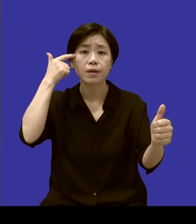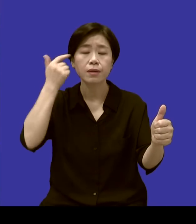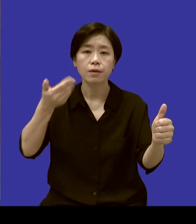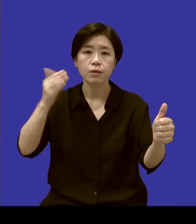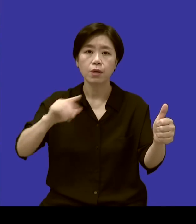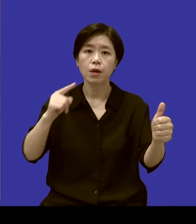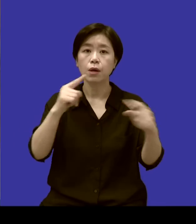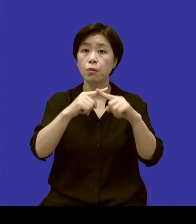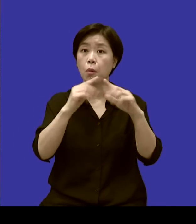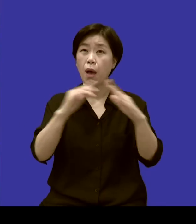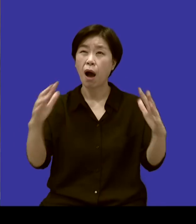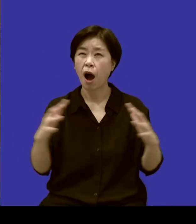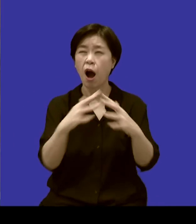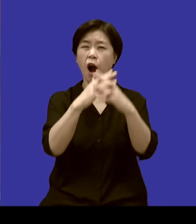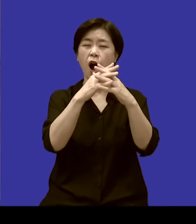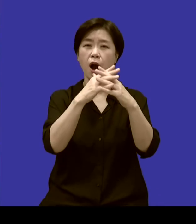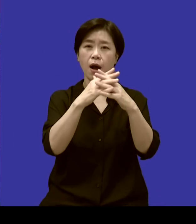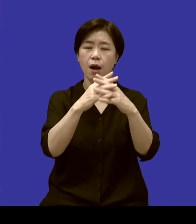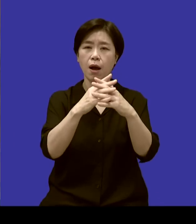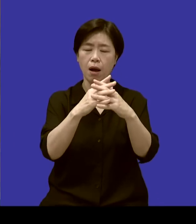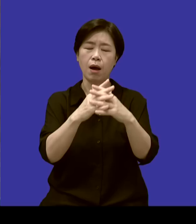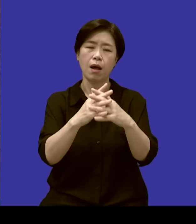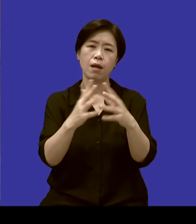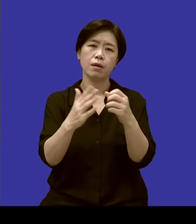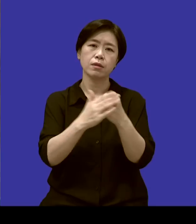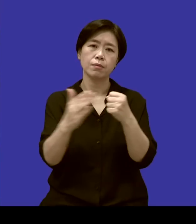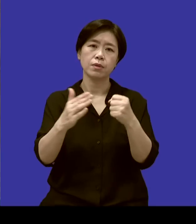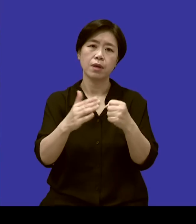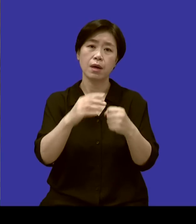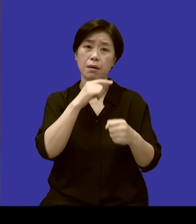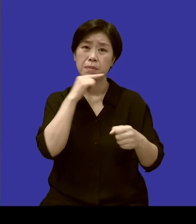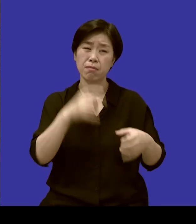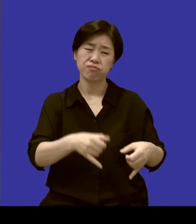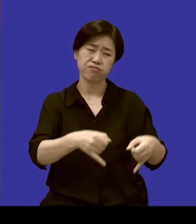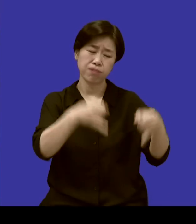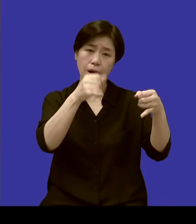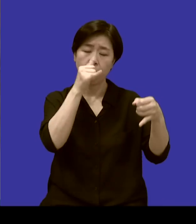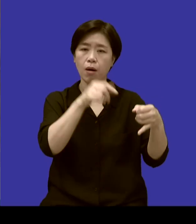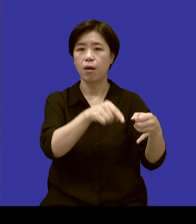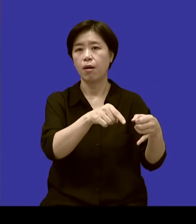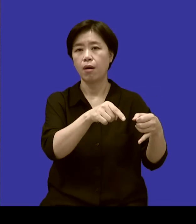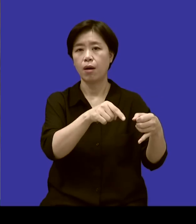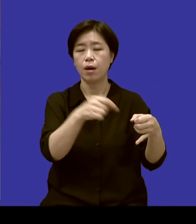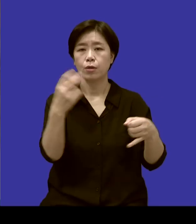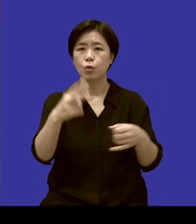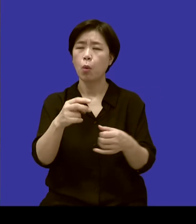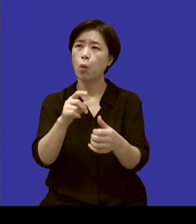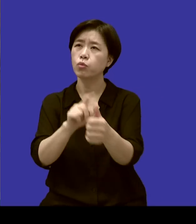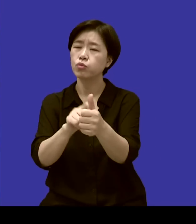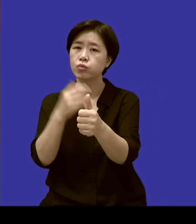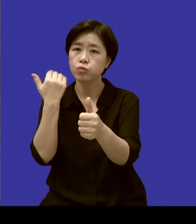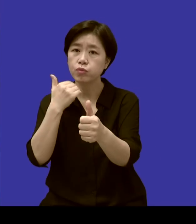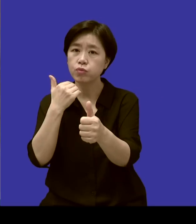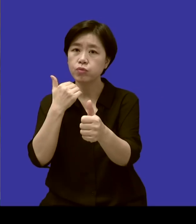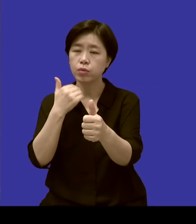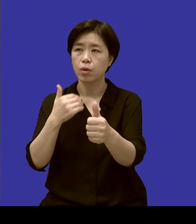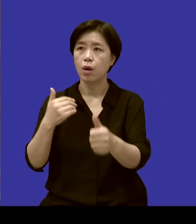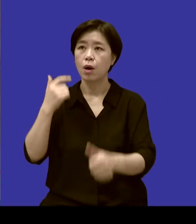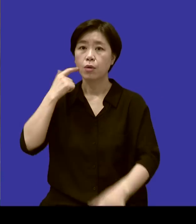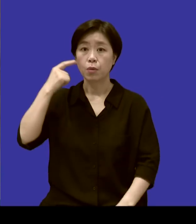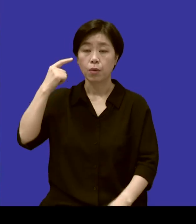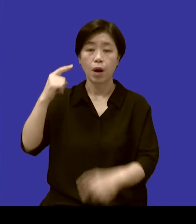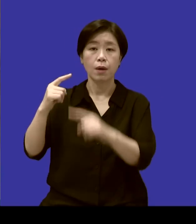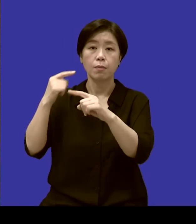거야. 넘어가게 생기고 예. 또 한 교회는 오래된 부모님이 또 목사시고 한데 이거를 개순